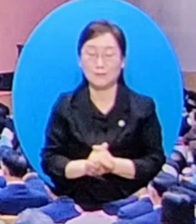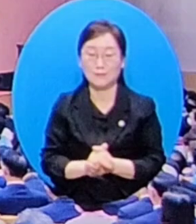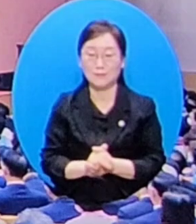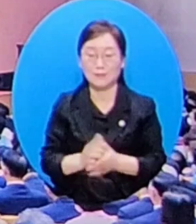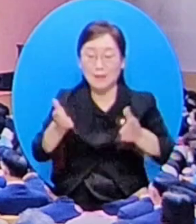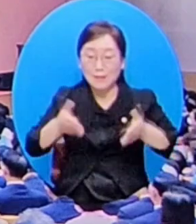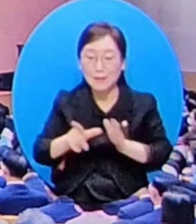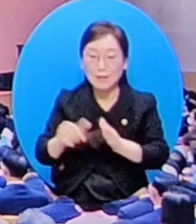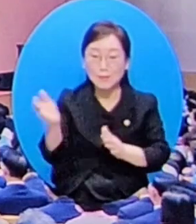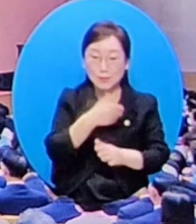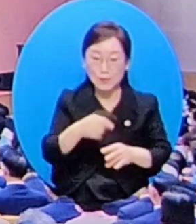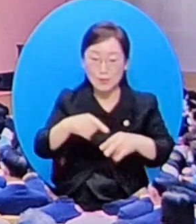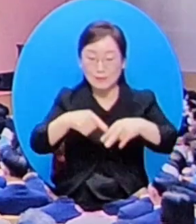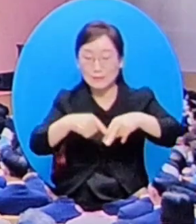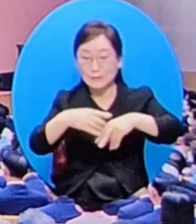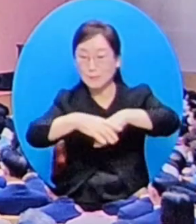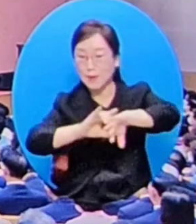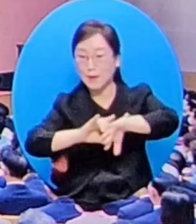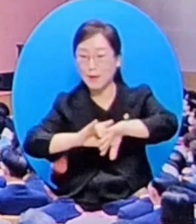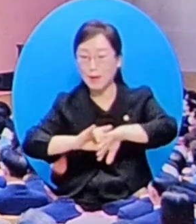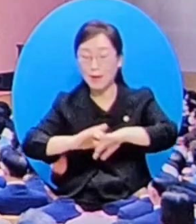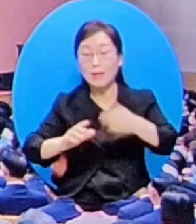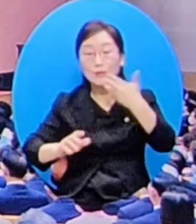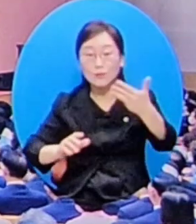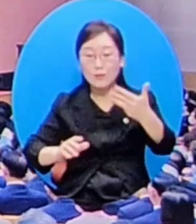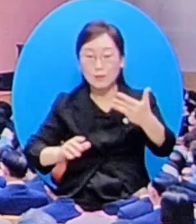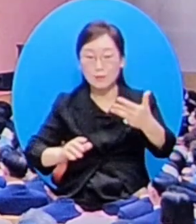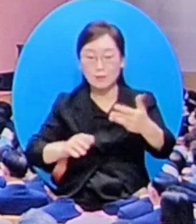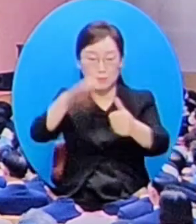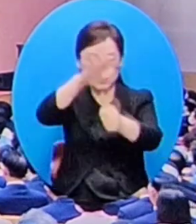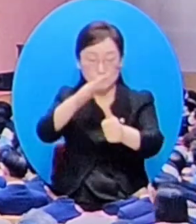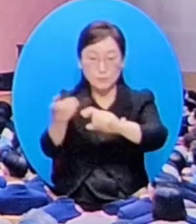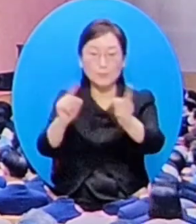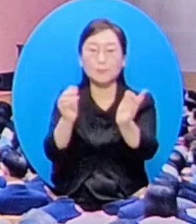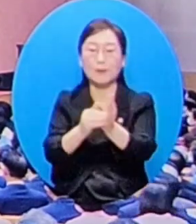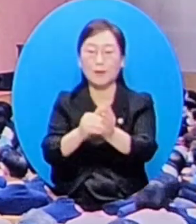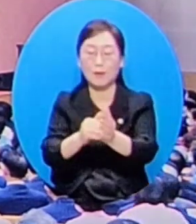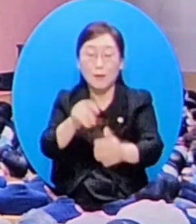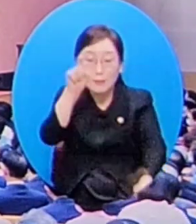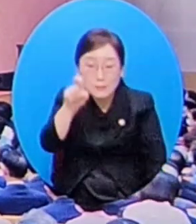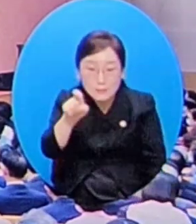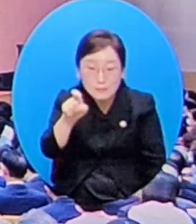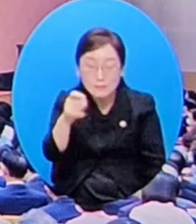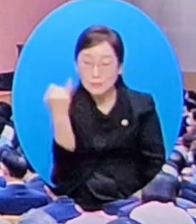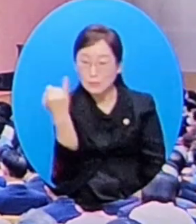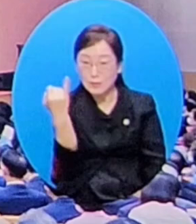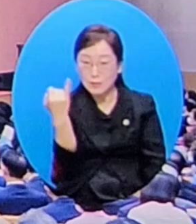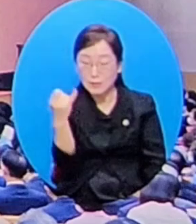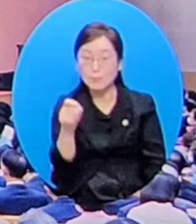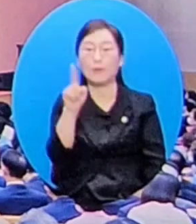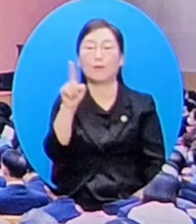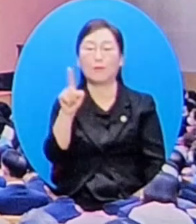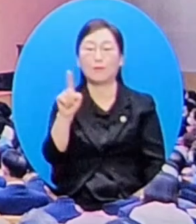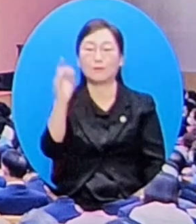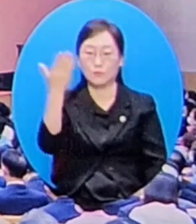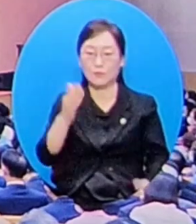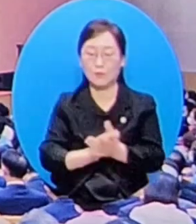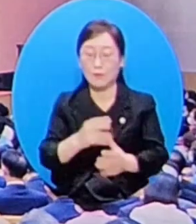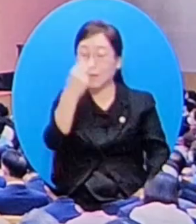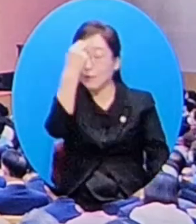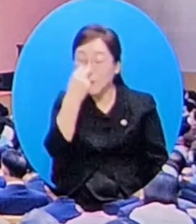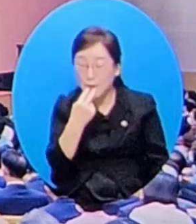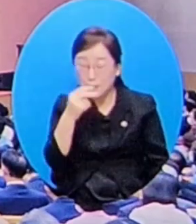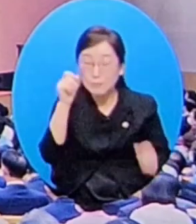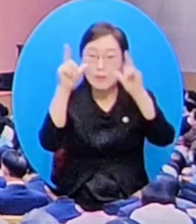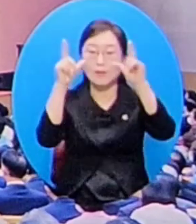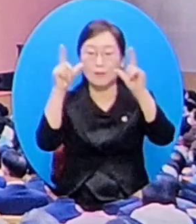날 때부터 다리가 불구된 8살 난 아이도 기도해서 일으켜 세우고 등이 곱서등이 낸 손에 등이 펴지기도 하고 맹인의 눈을 뜨기도